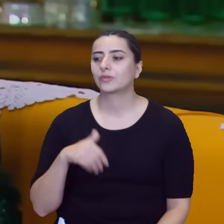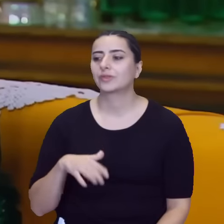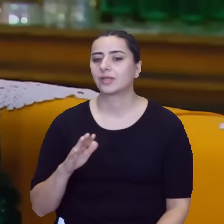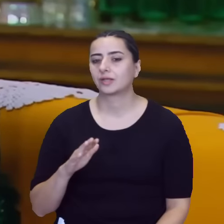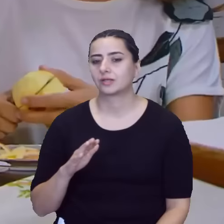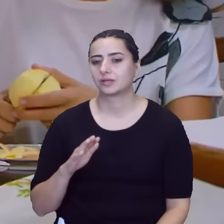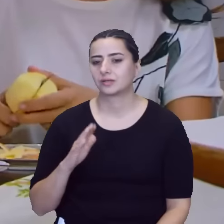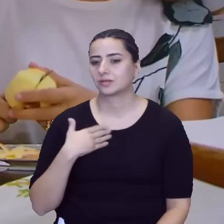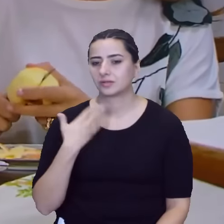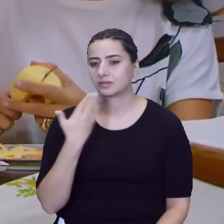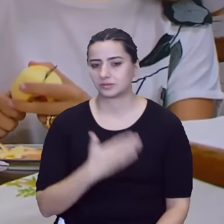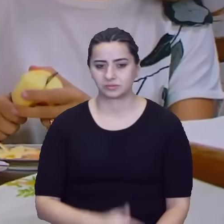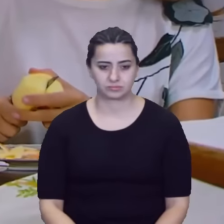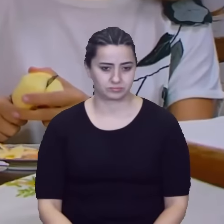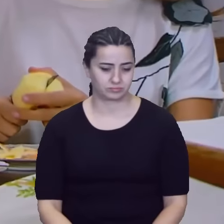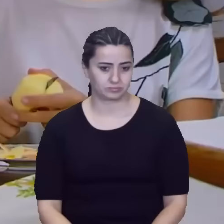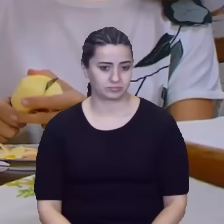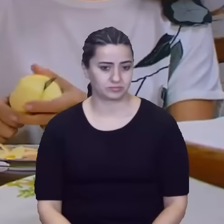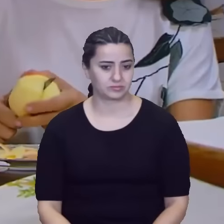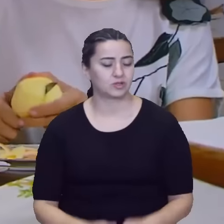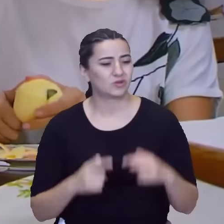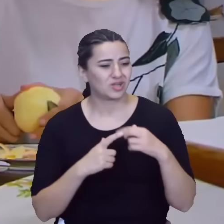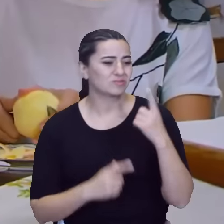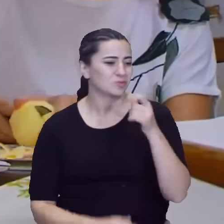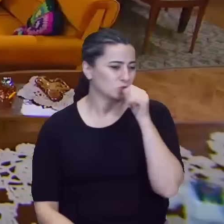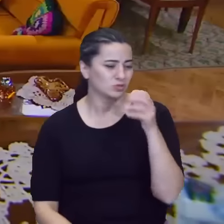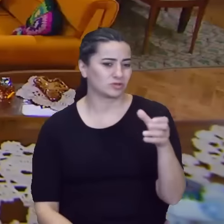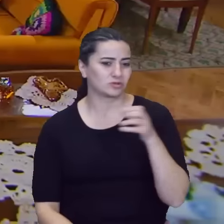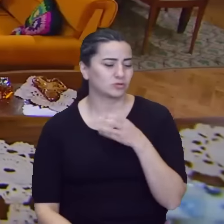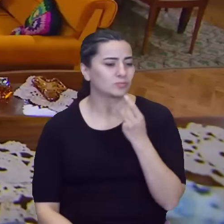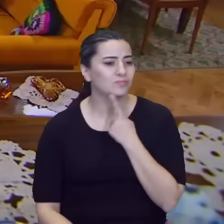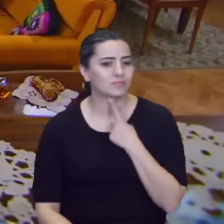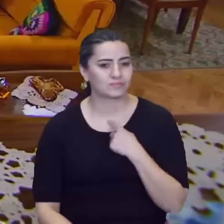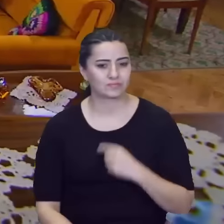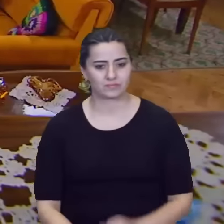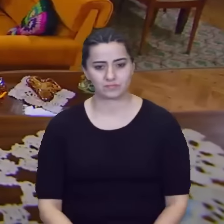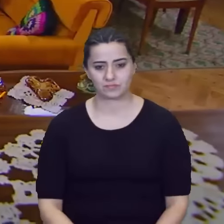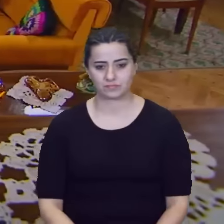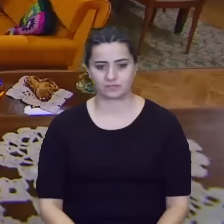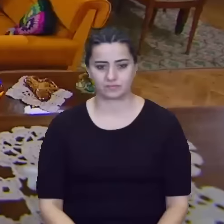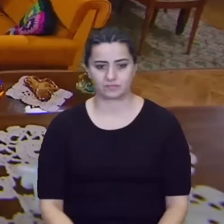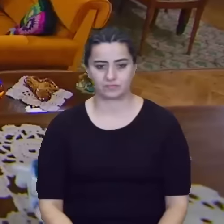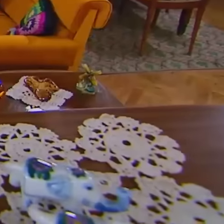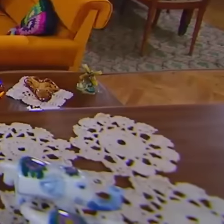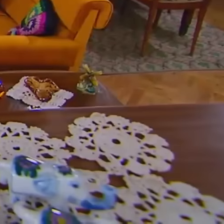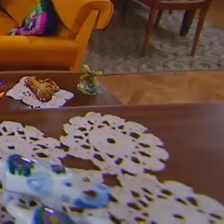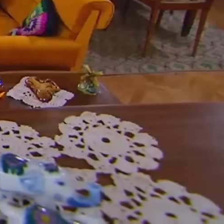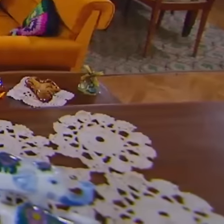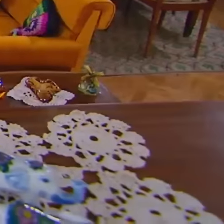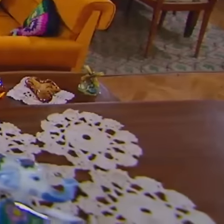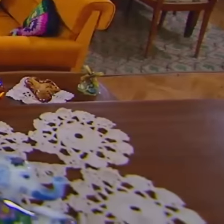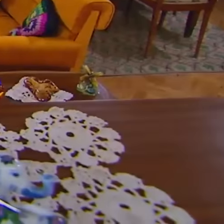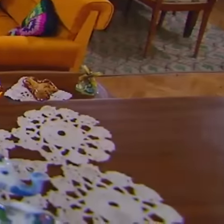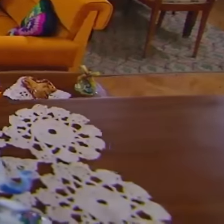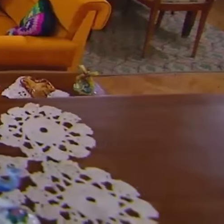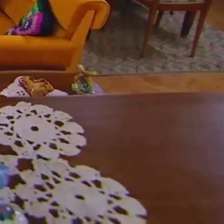Ya yani gün değil de o gitti. Rukiye, bana bir bardak su getirsene. Çok susadım ya. Rukiye kalktı